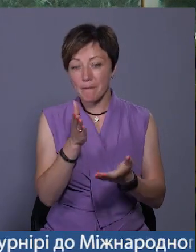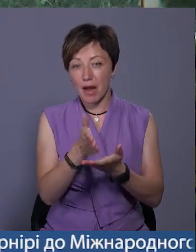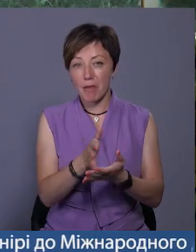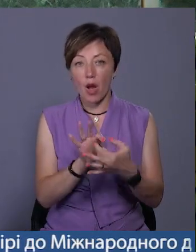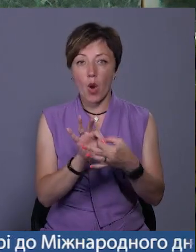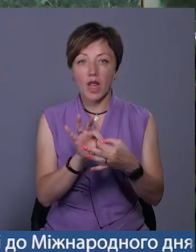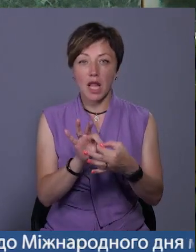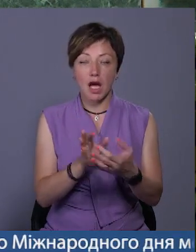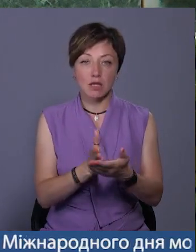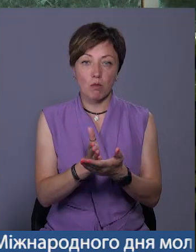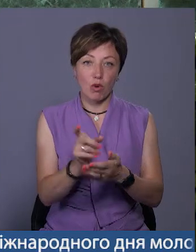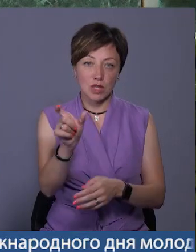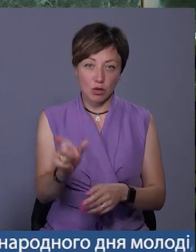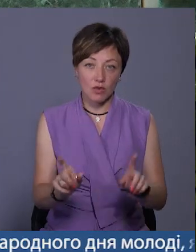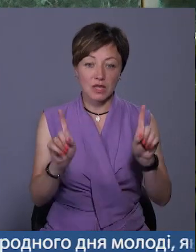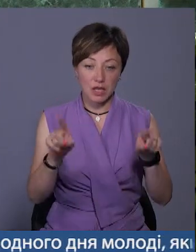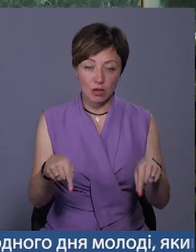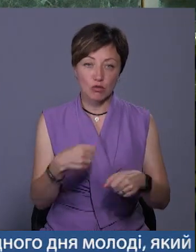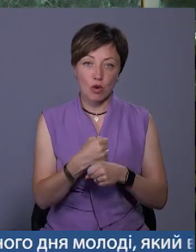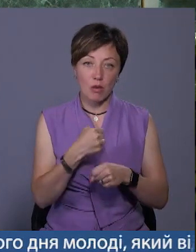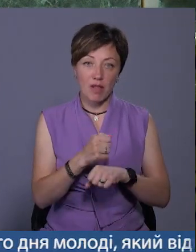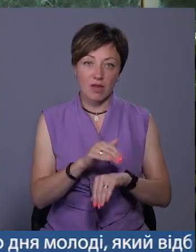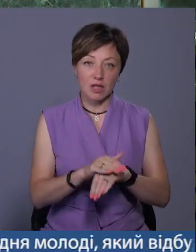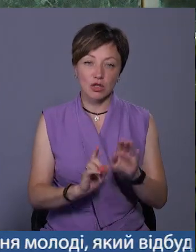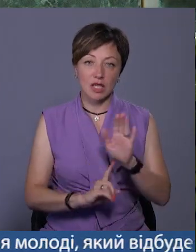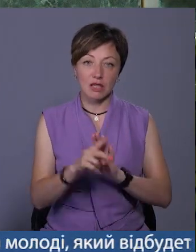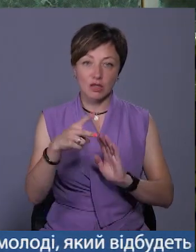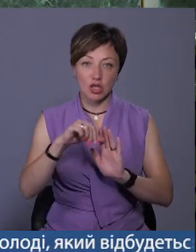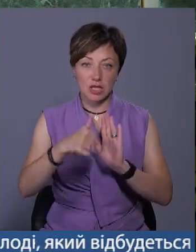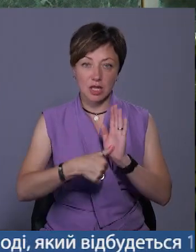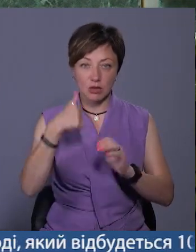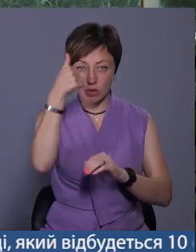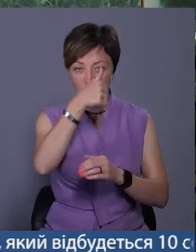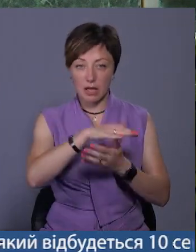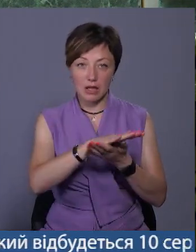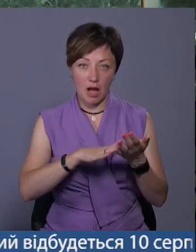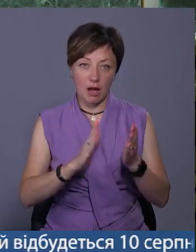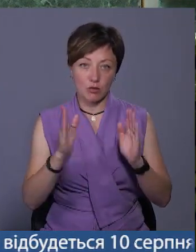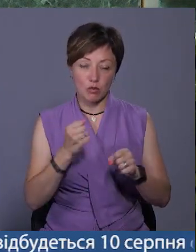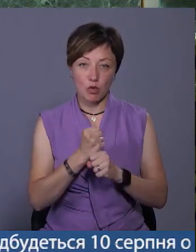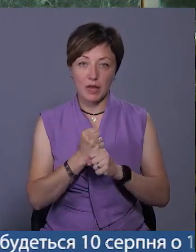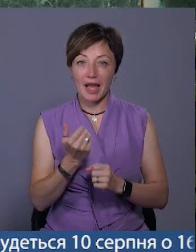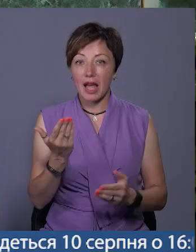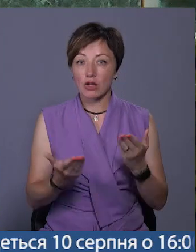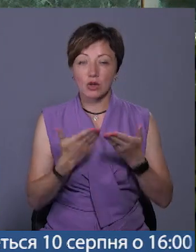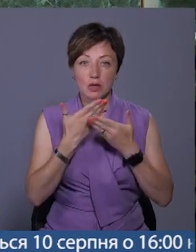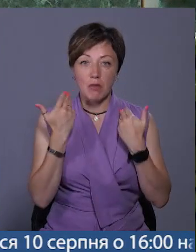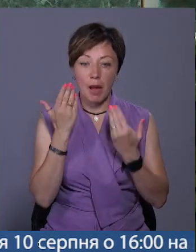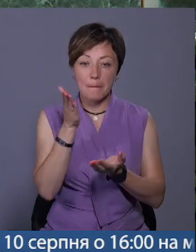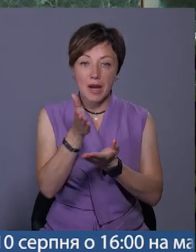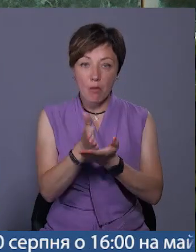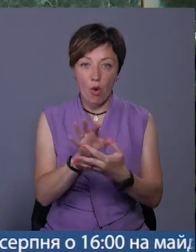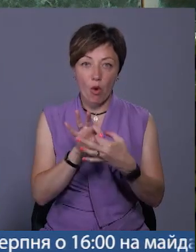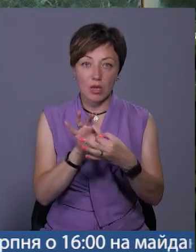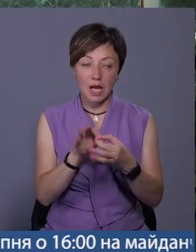з посадовцем, це теж те, що ми робили фактично з 2016 року і далі налаштовані робити. Тому що якщо немає прямого контакту,